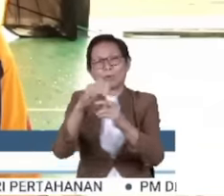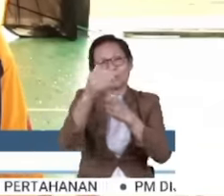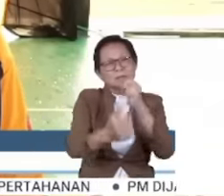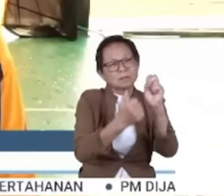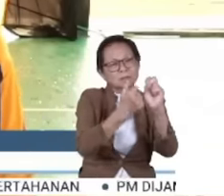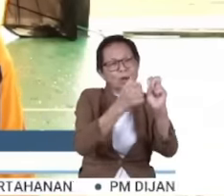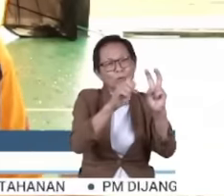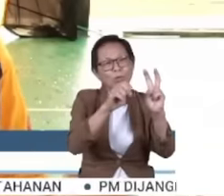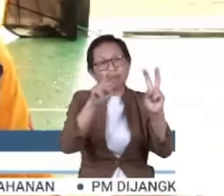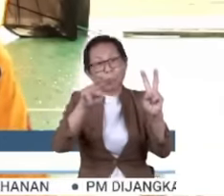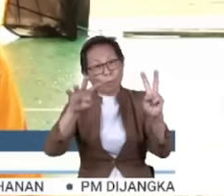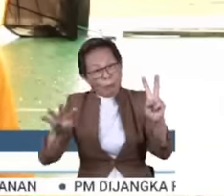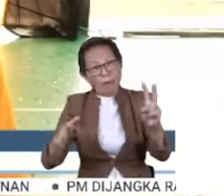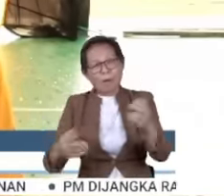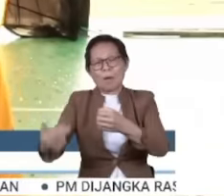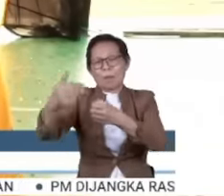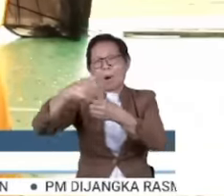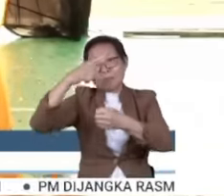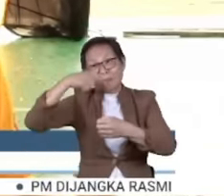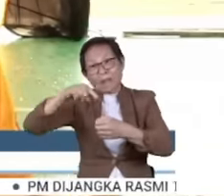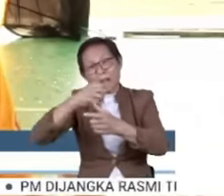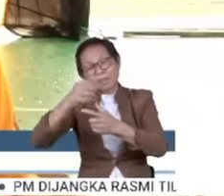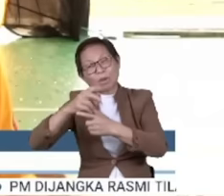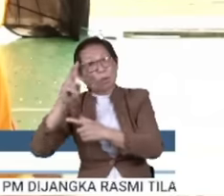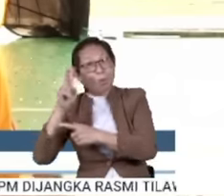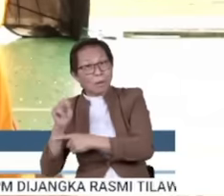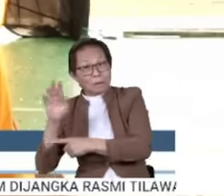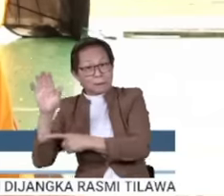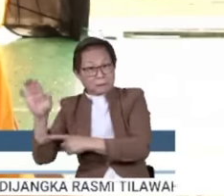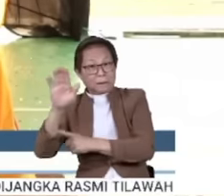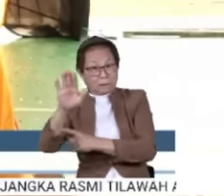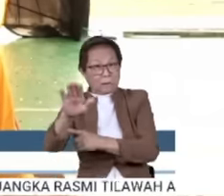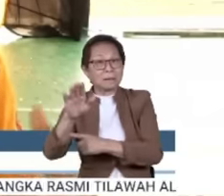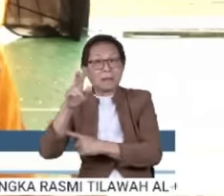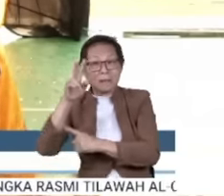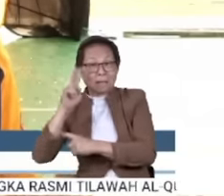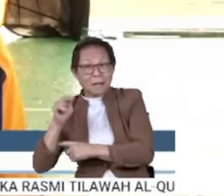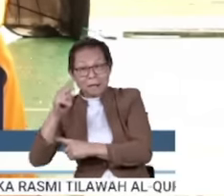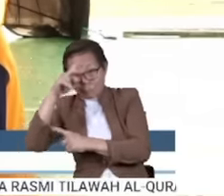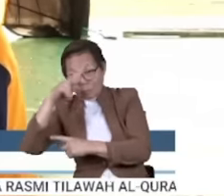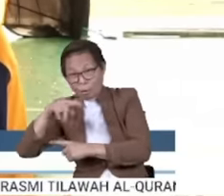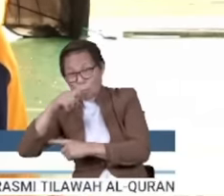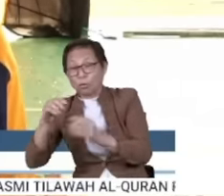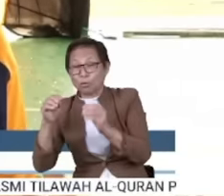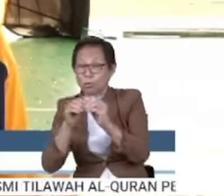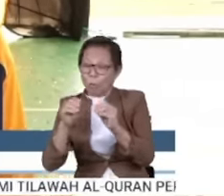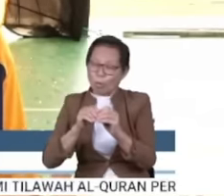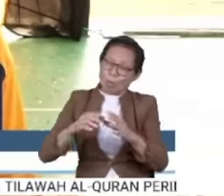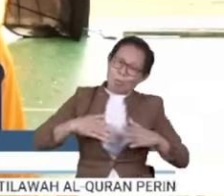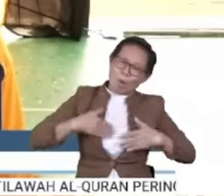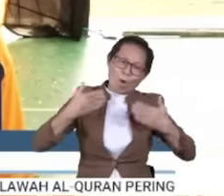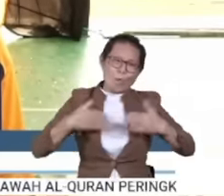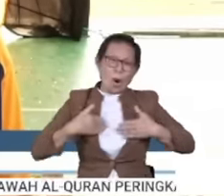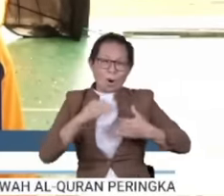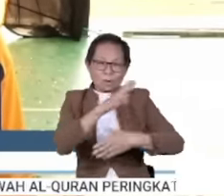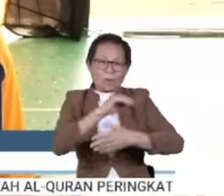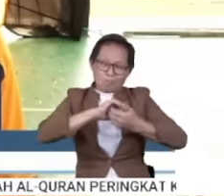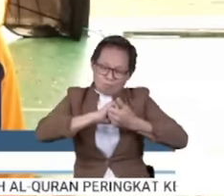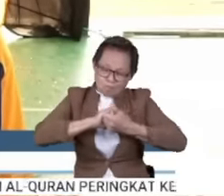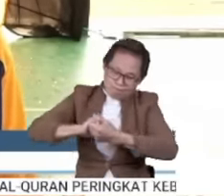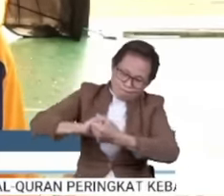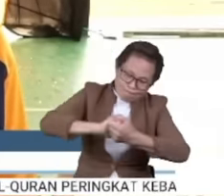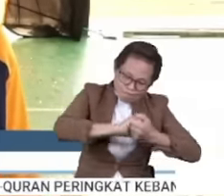jemput Thailand ataupun Vietnam lah yang lebih untuk untuk memeriahkan lagi untuk mengingatkan